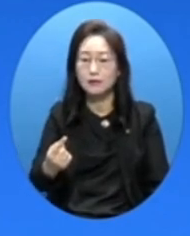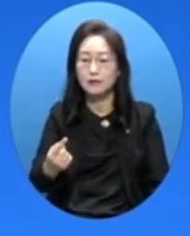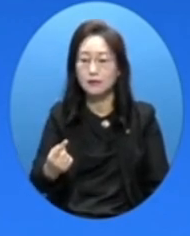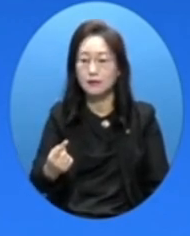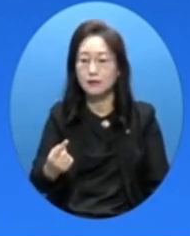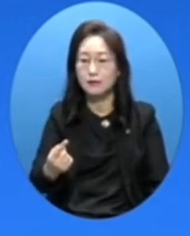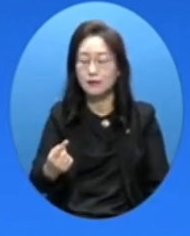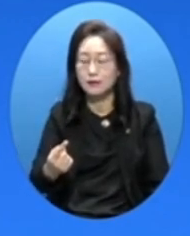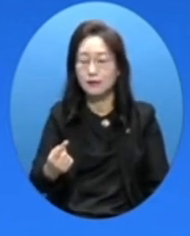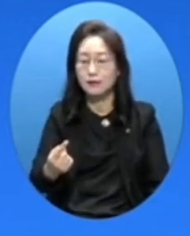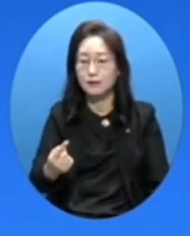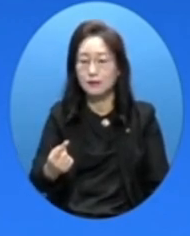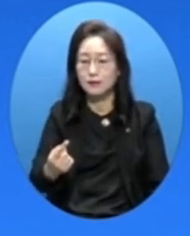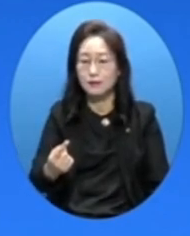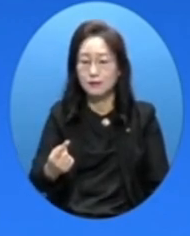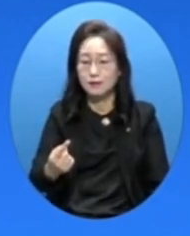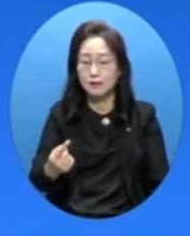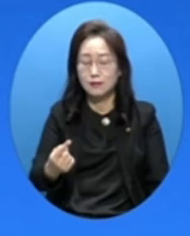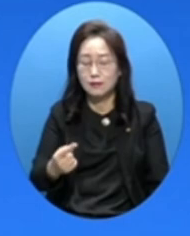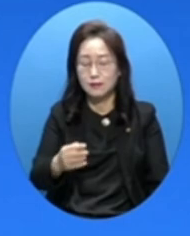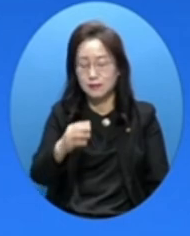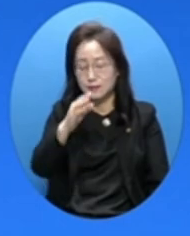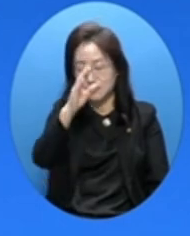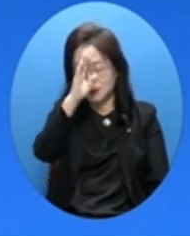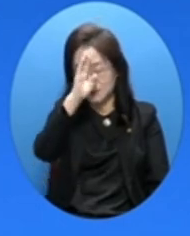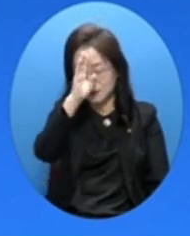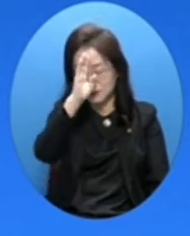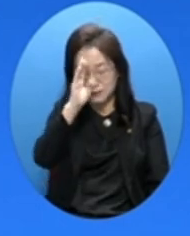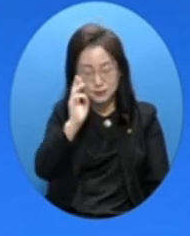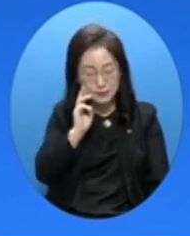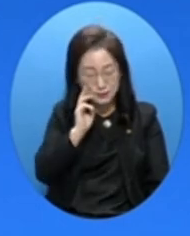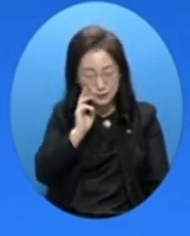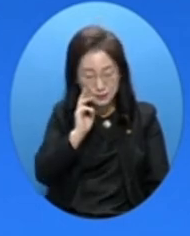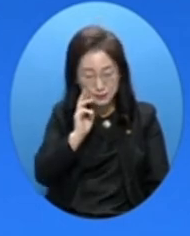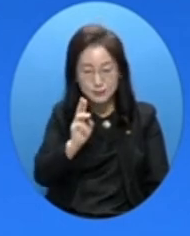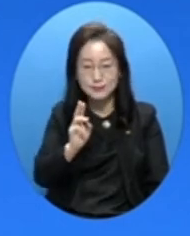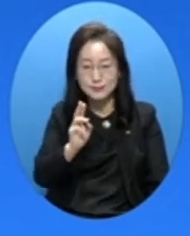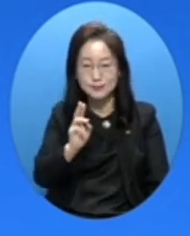깊은 병에 걸려